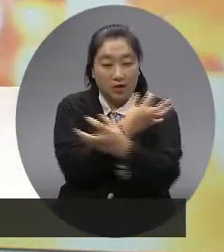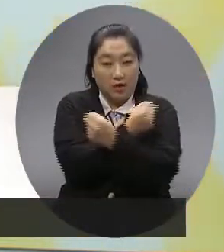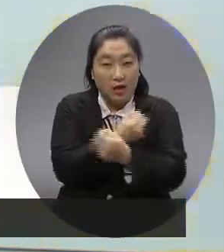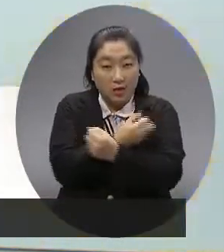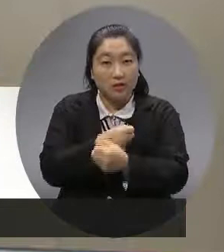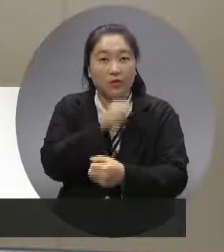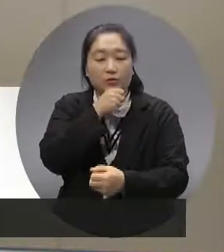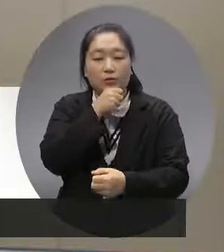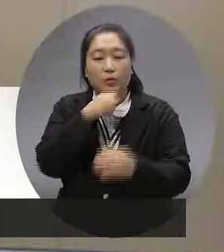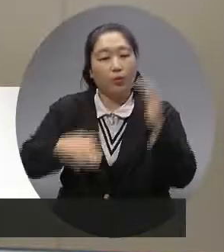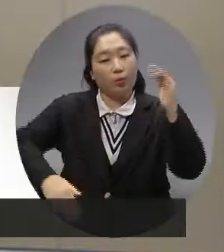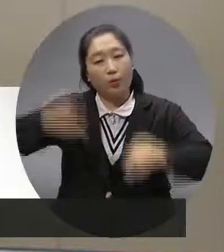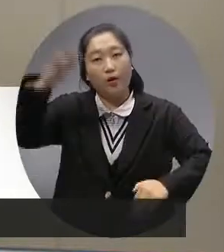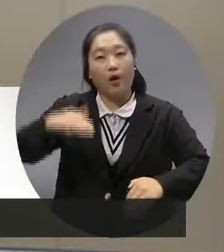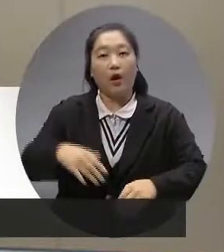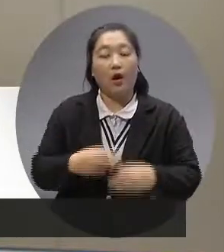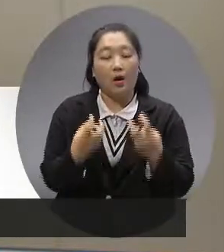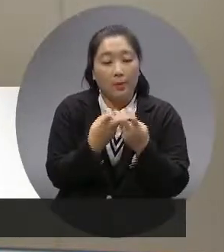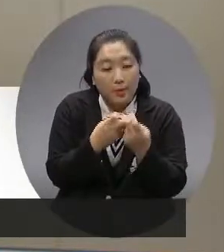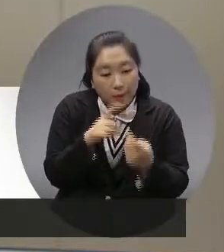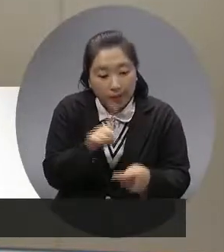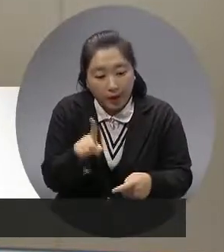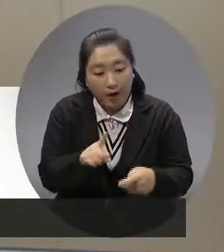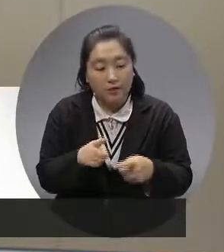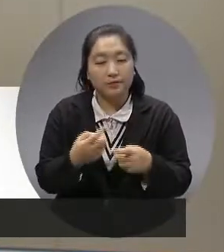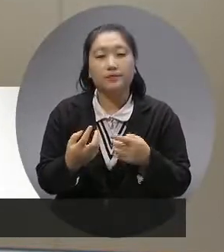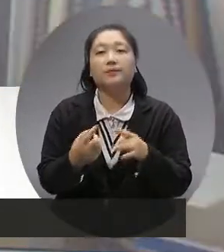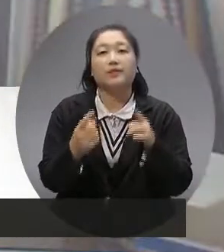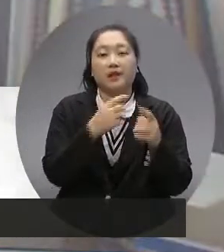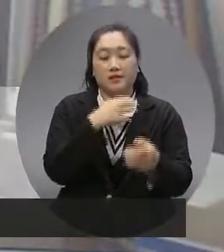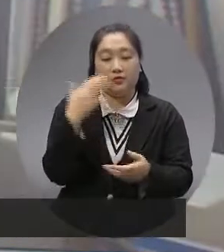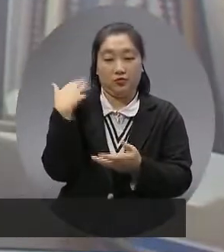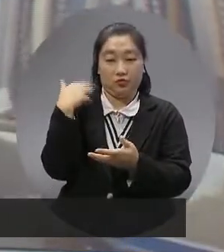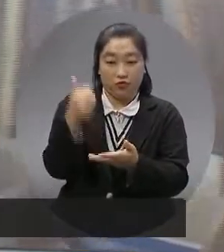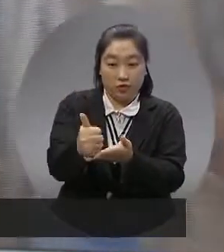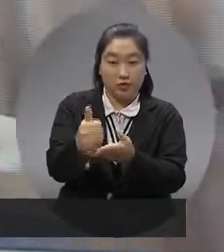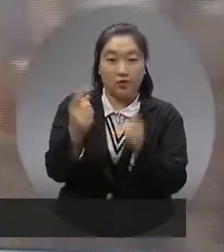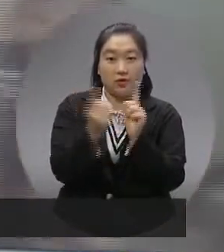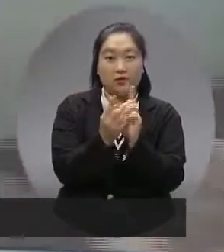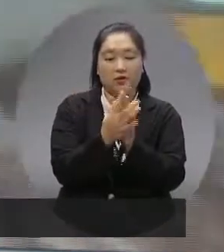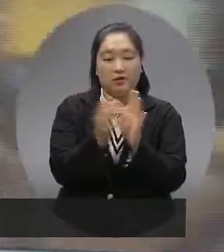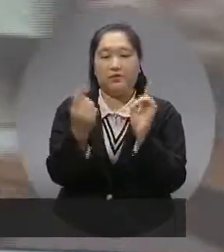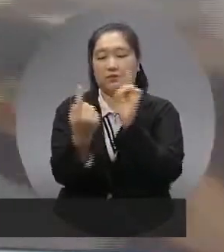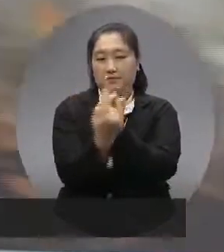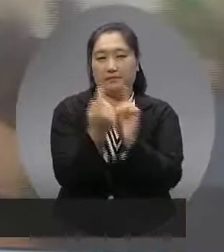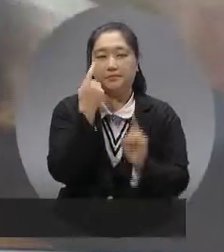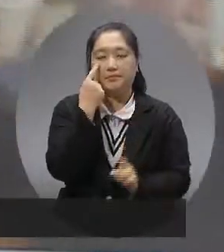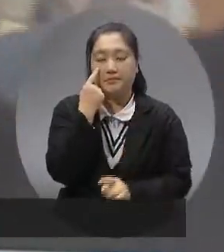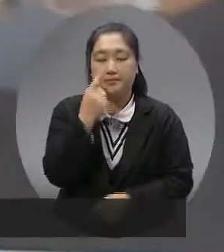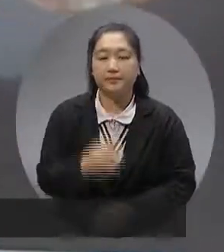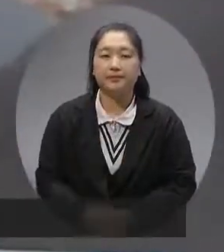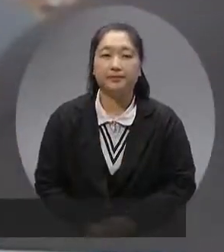압도하고 있는데요. 그 비결은 무엇인지 투자 유치 주인공들을 이승준 기자가 만나봤습니다.